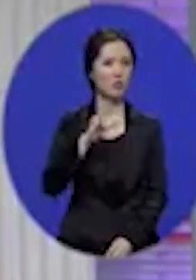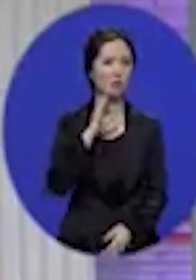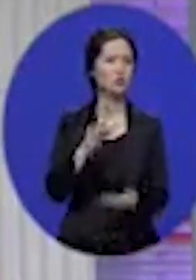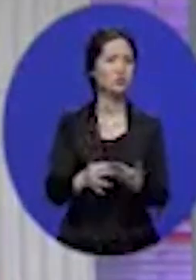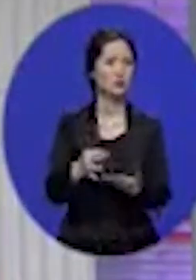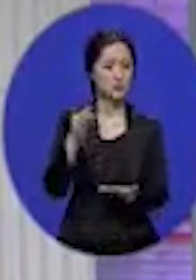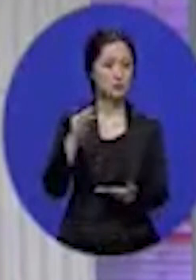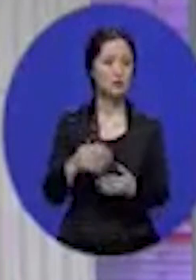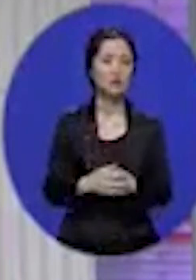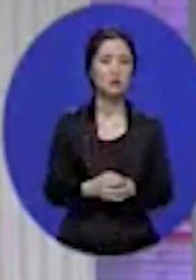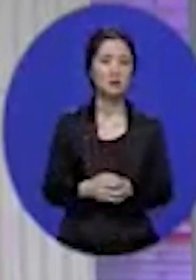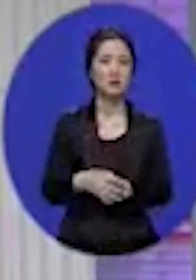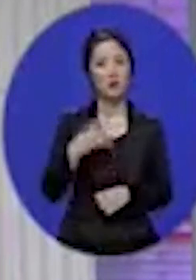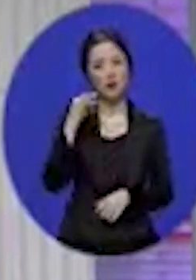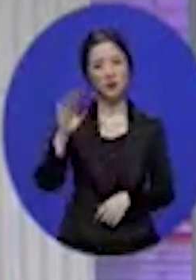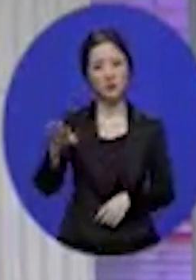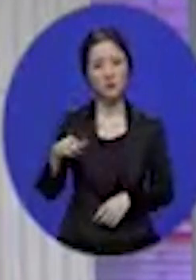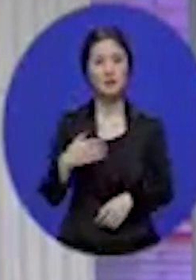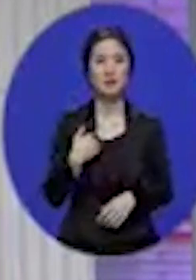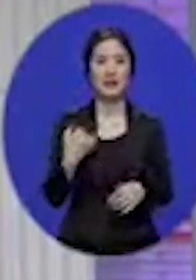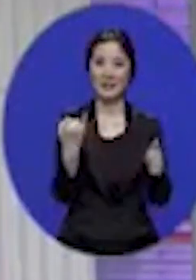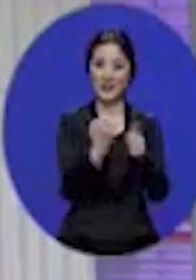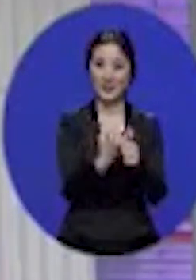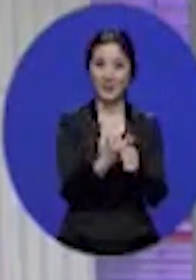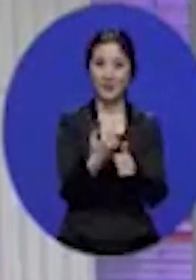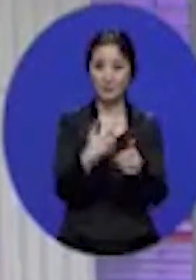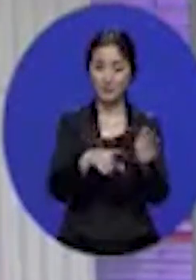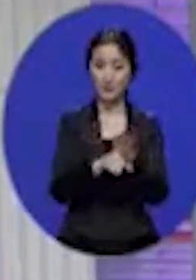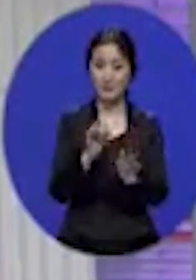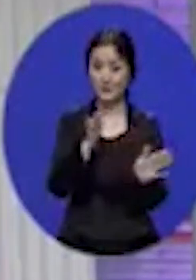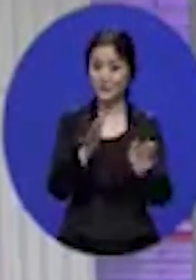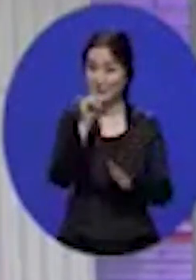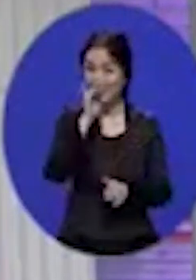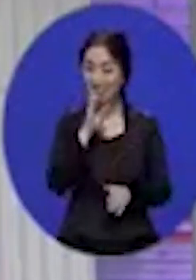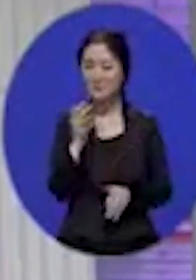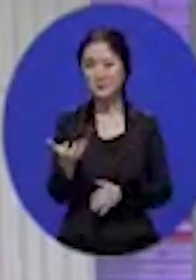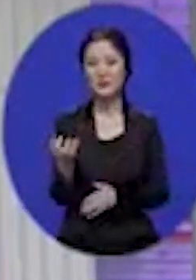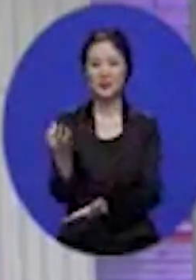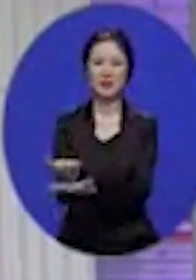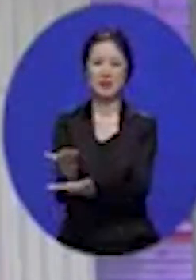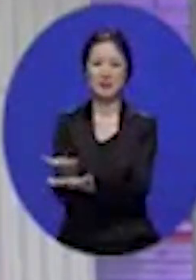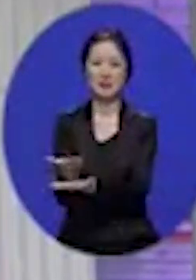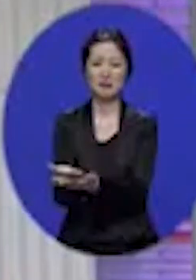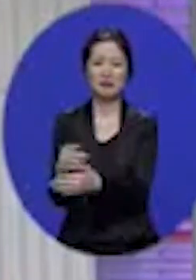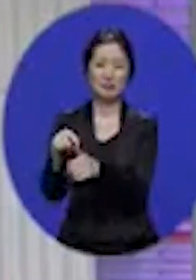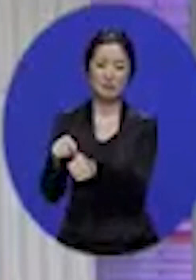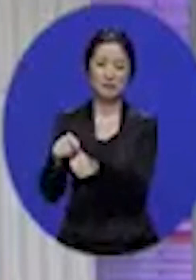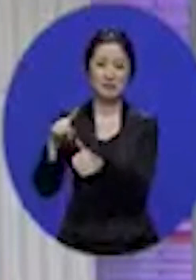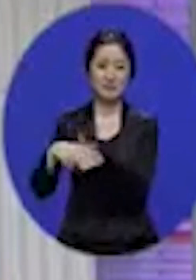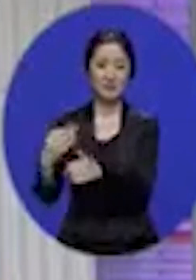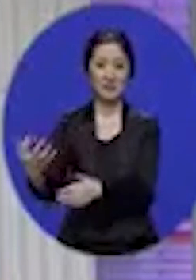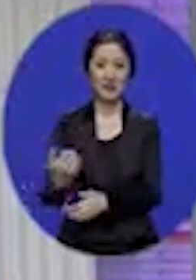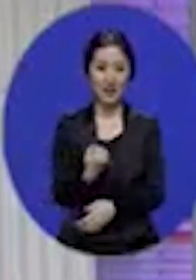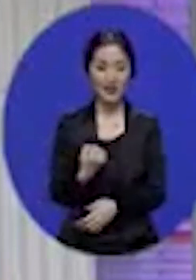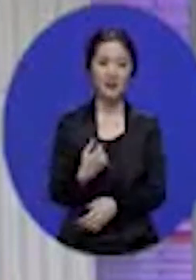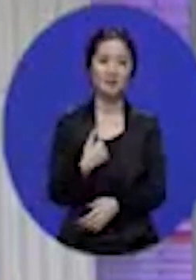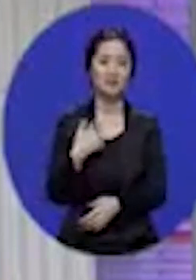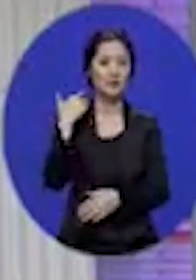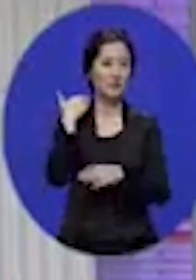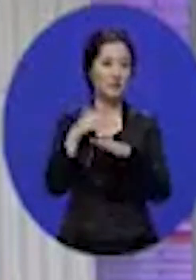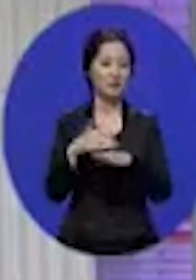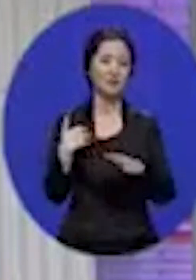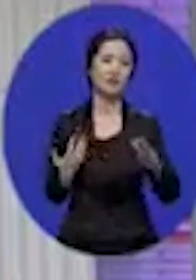그래서 어머니한테 엄마나 시집갈 돈 미리 달라고. 그래서 이제 그 거금을 제가 엄마한테 타내서 거기 전세로 들어간